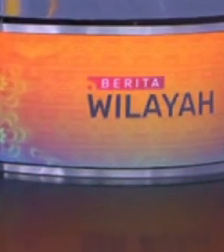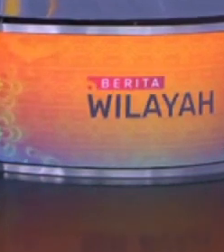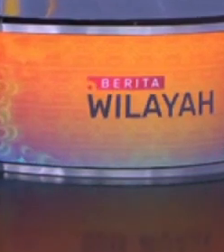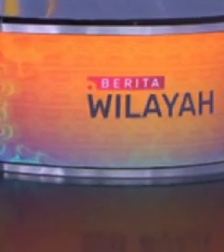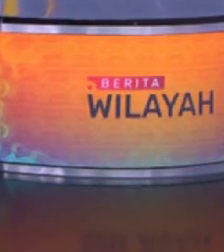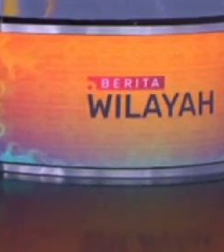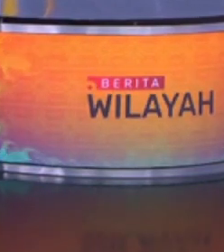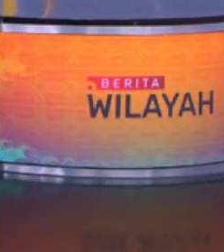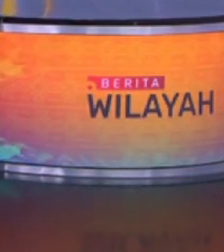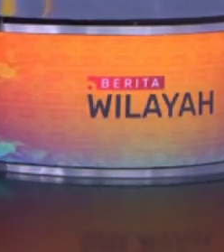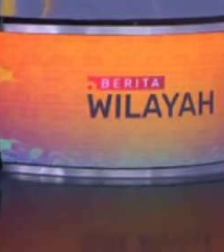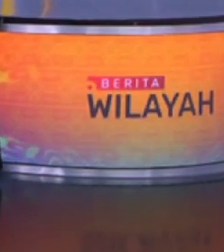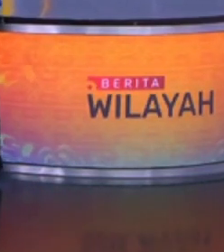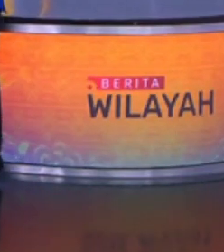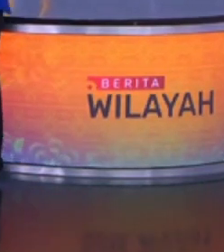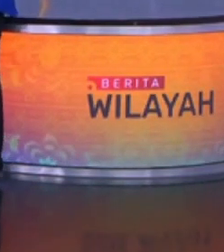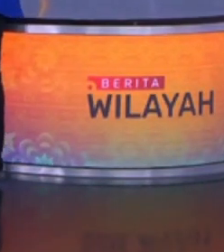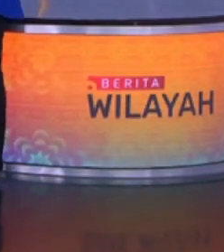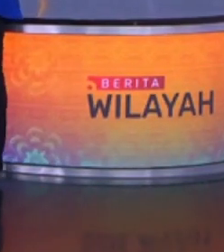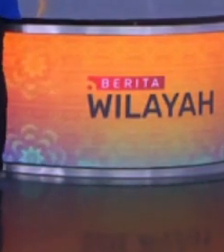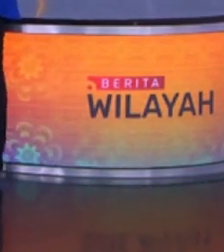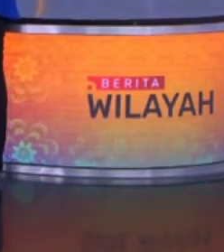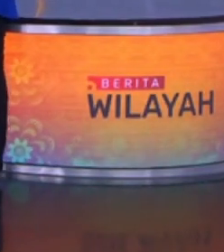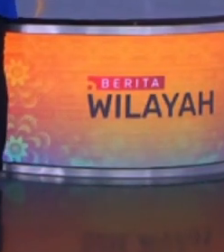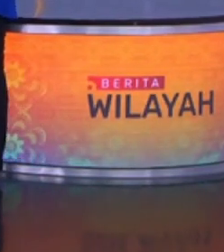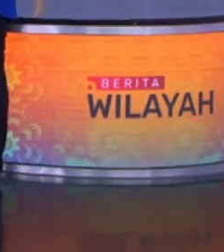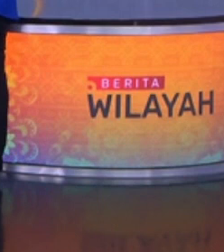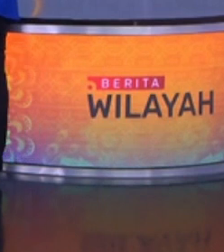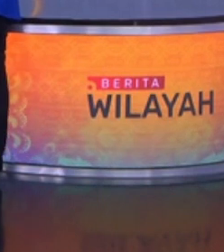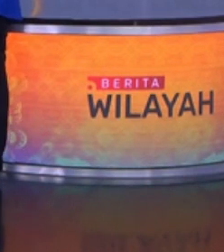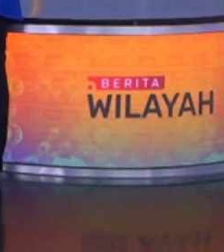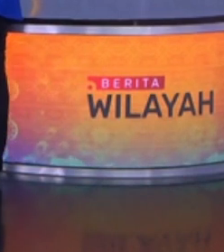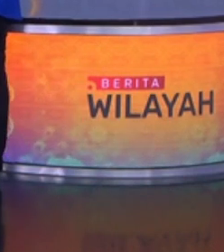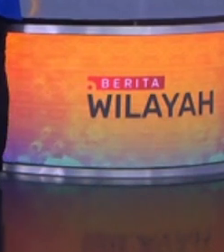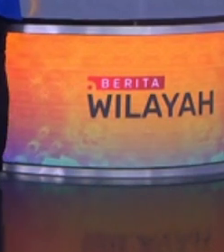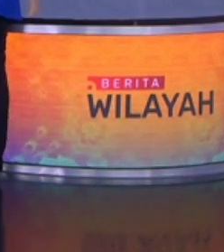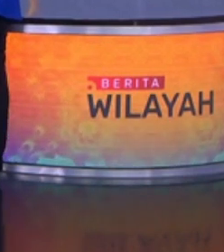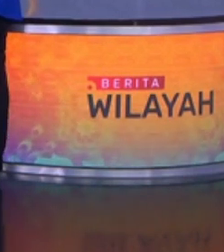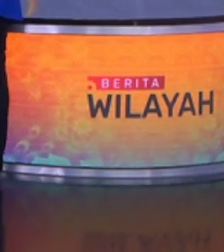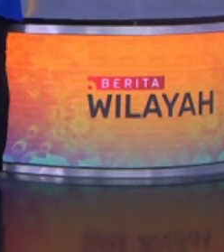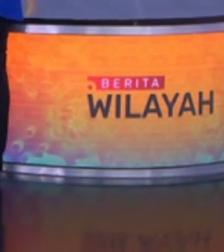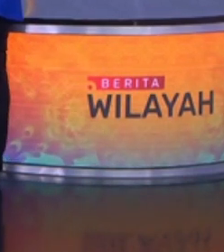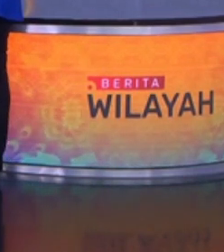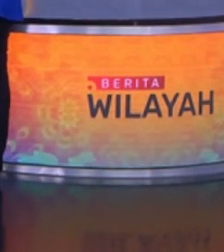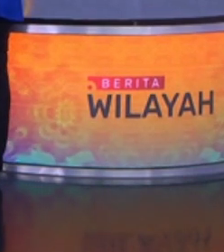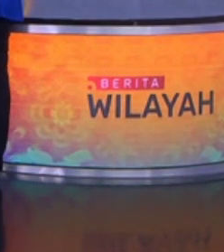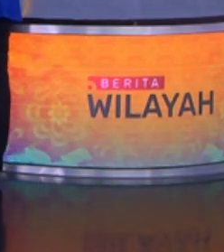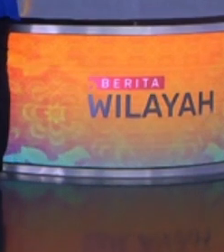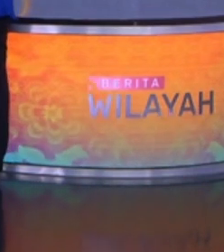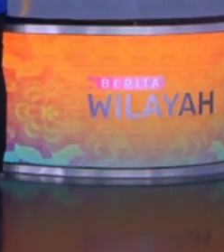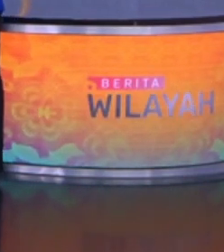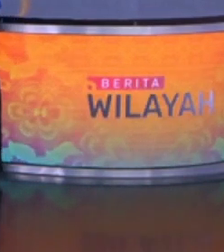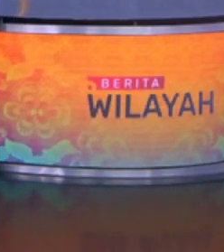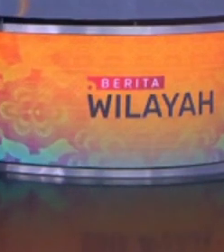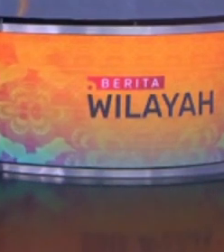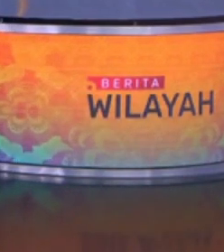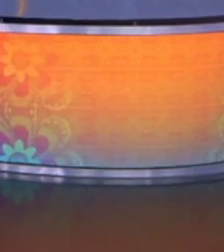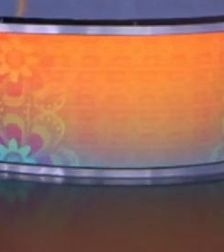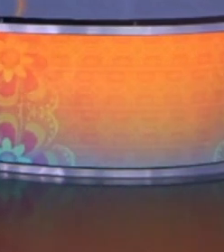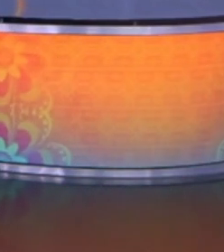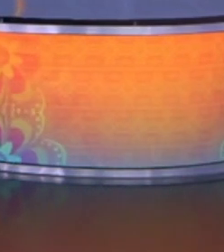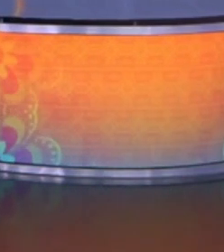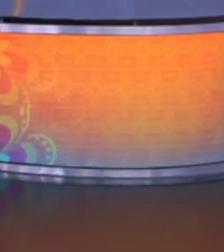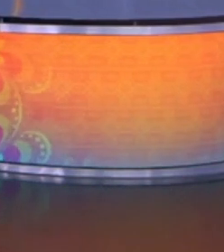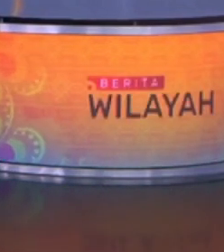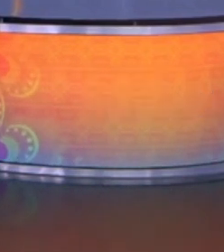Nurul Hidayah Nawai, lintas langsung dari Sabah, Sarawak dan juga Pahang. Pengisi paparan pada petang ini, bersetia